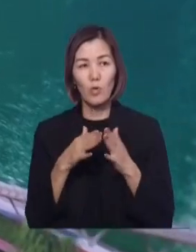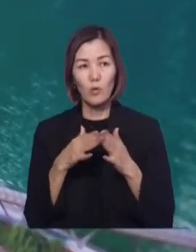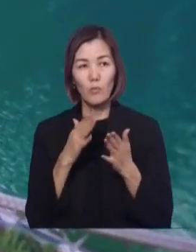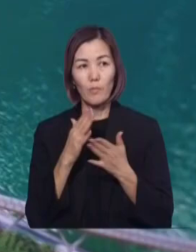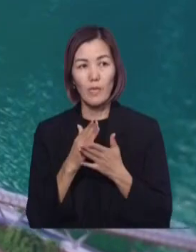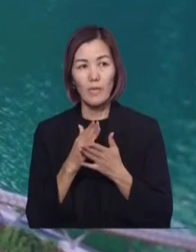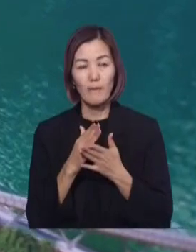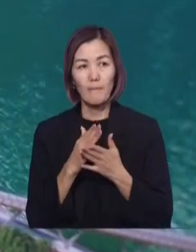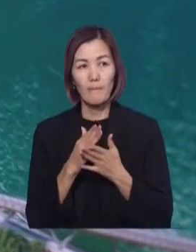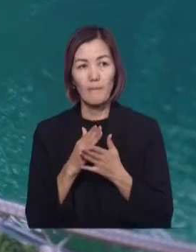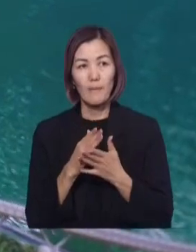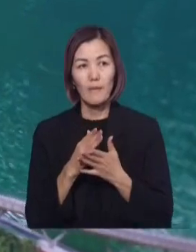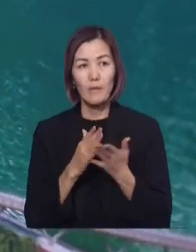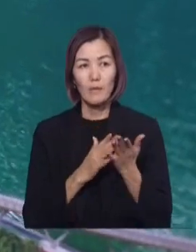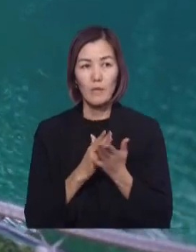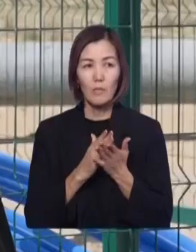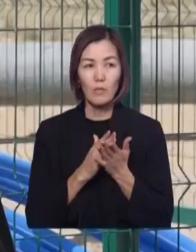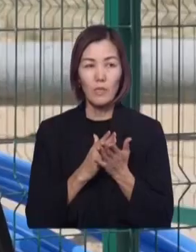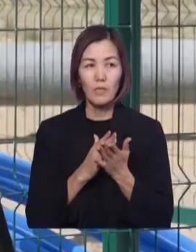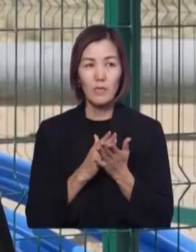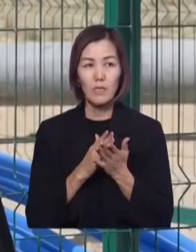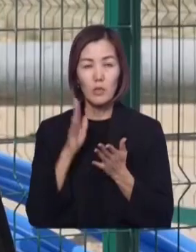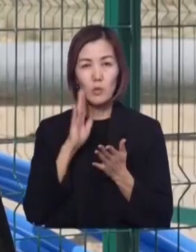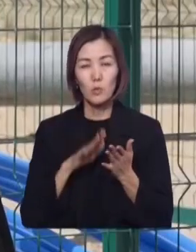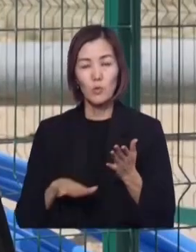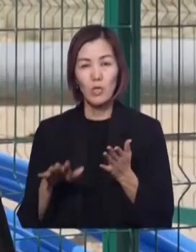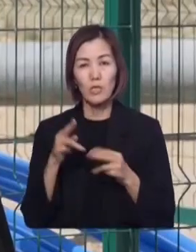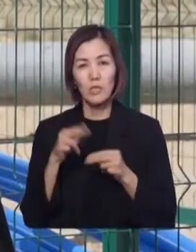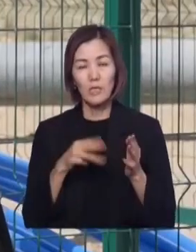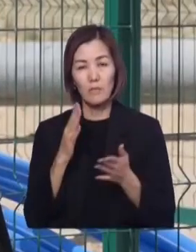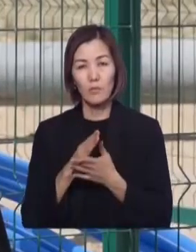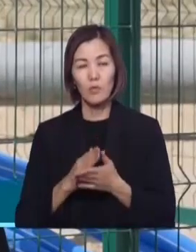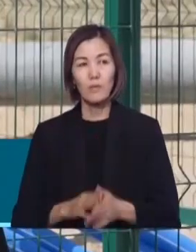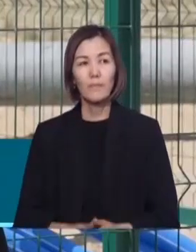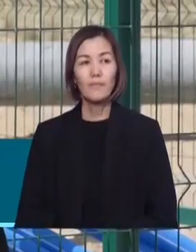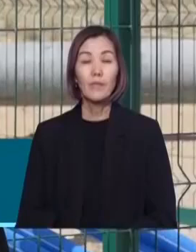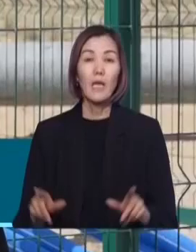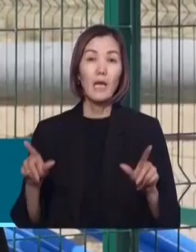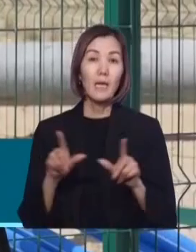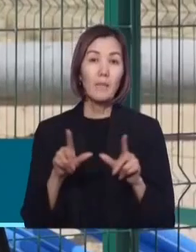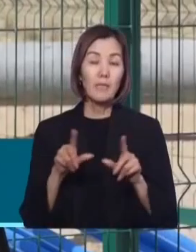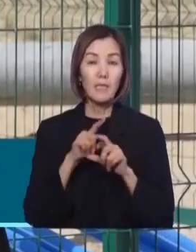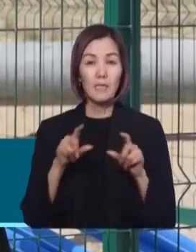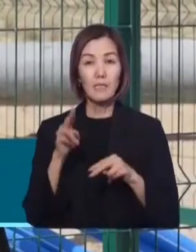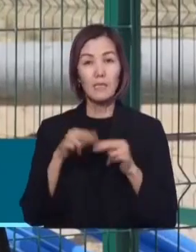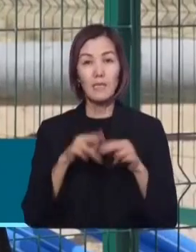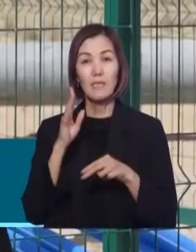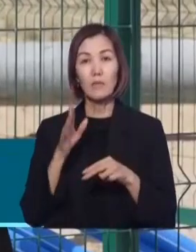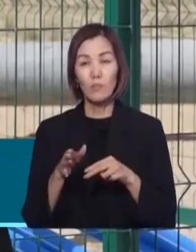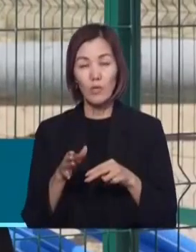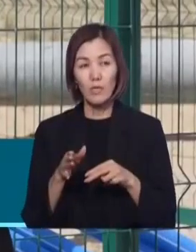қарастырылған. Сонымен қатар коммуналдық жағажайларда бой көтермек. Коммерциялық нысандар салынатын болады. Солармен